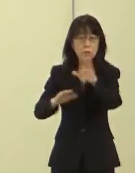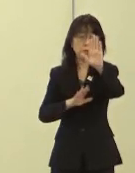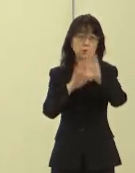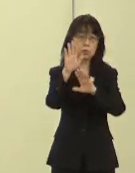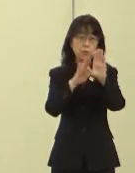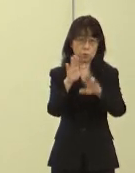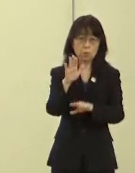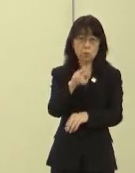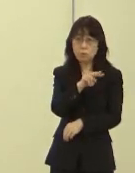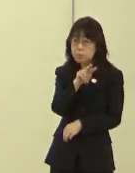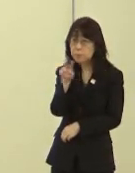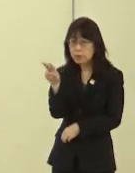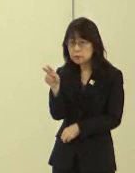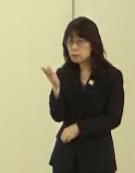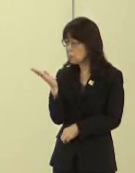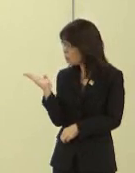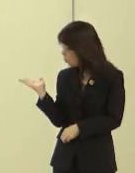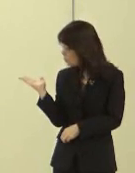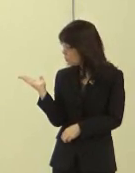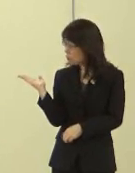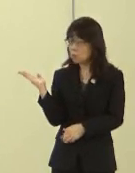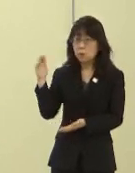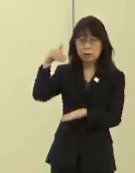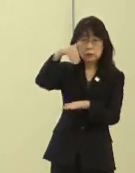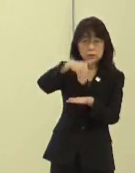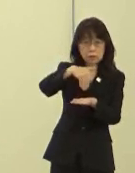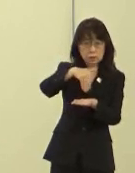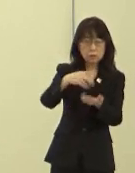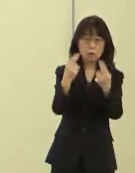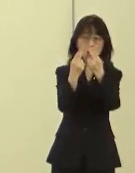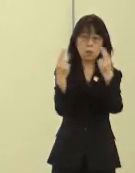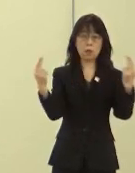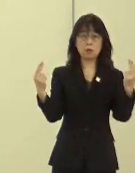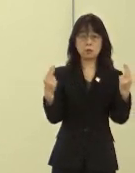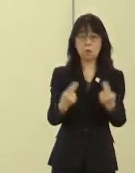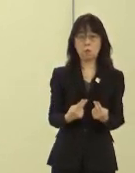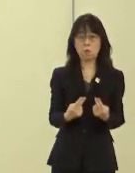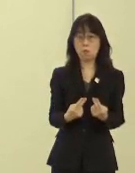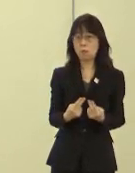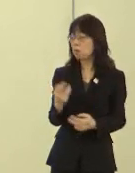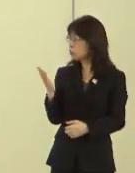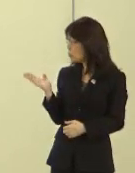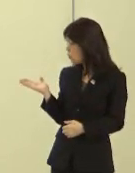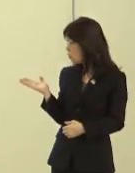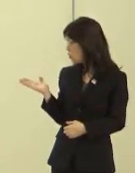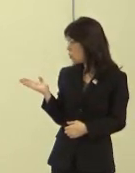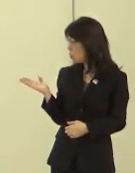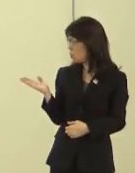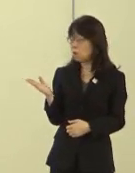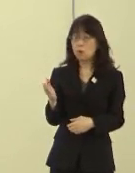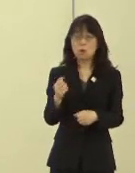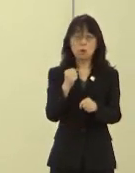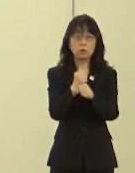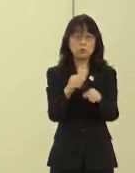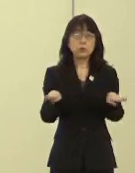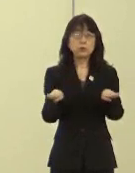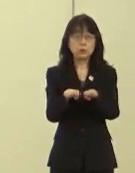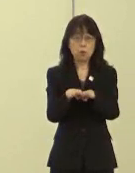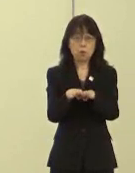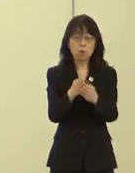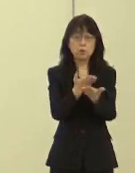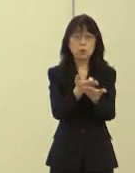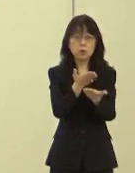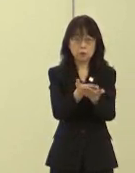と、下の方に北海道のですね、休業要請の解除する基